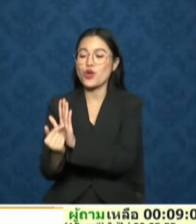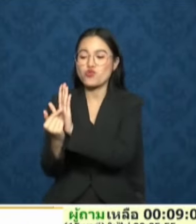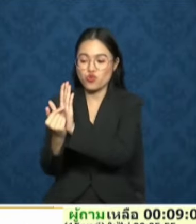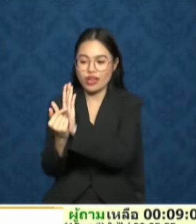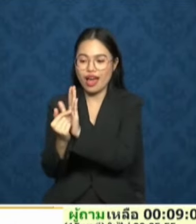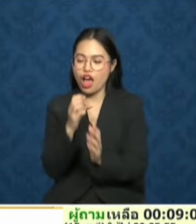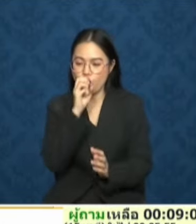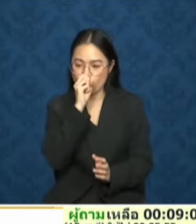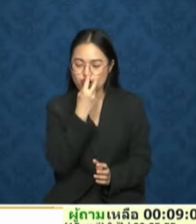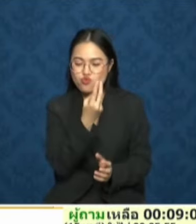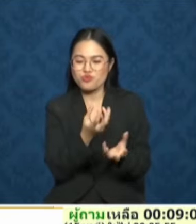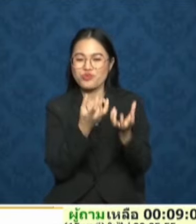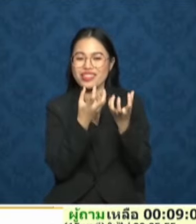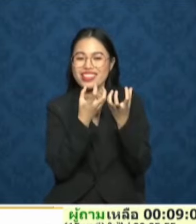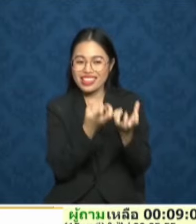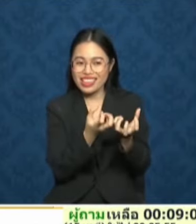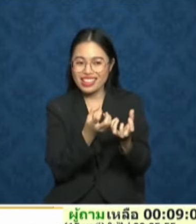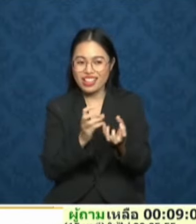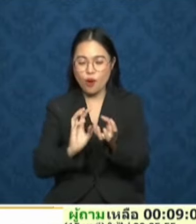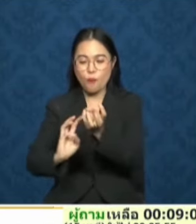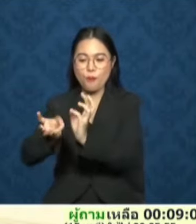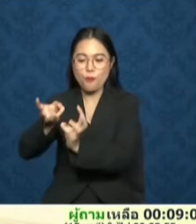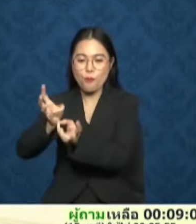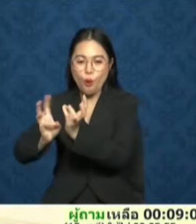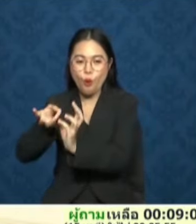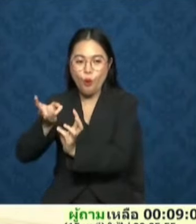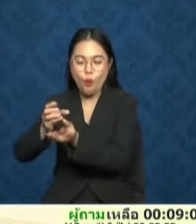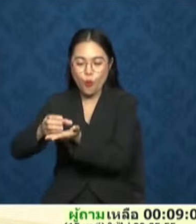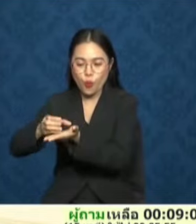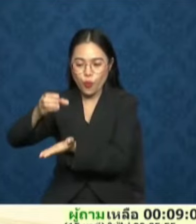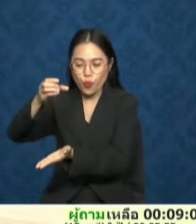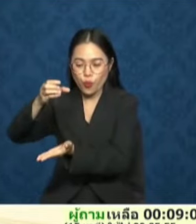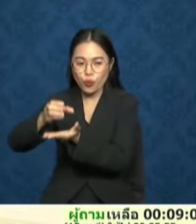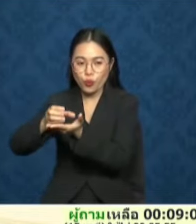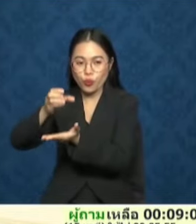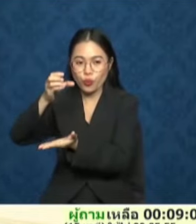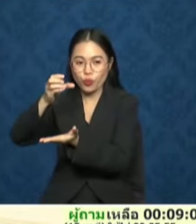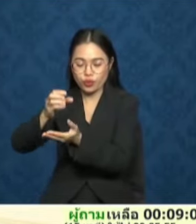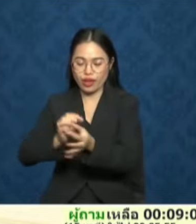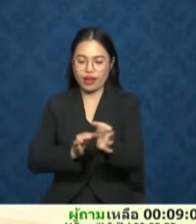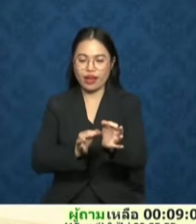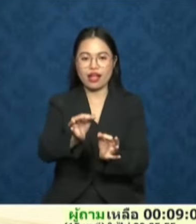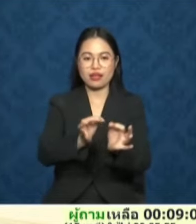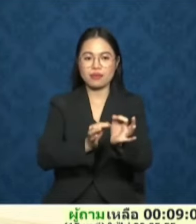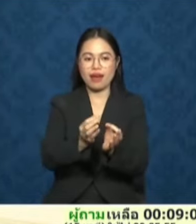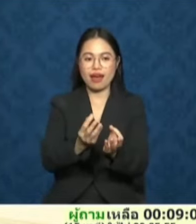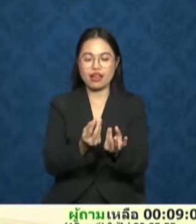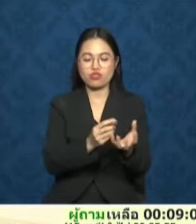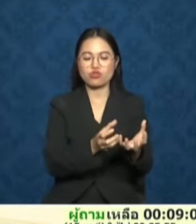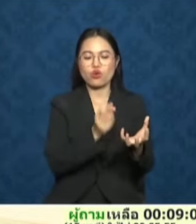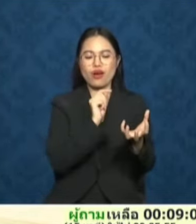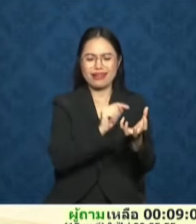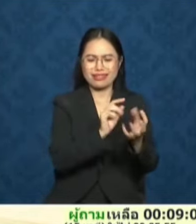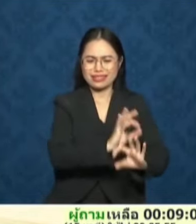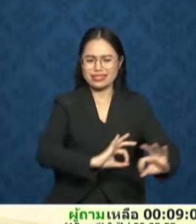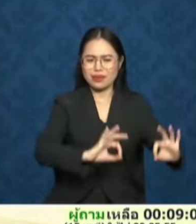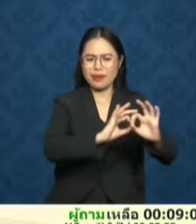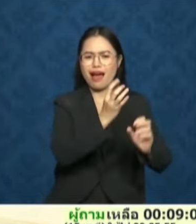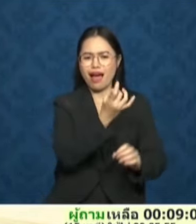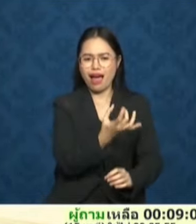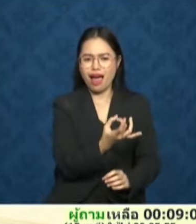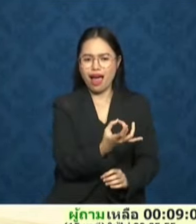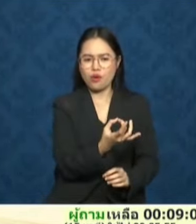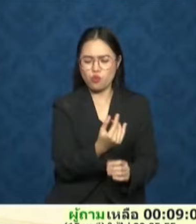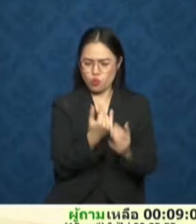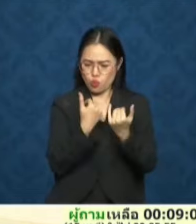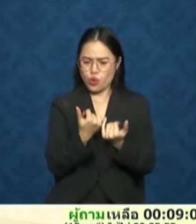ินตัวนี้นะคะแล้็ตัวผลนะคะก่อนอื่นเด๋ชนจะเกินในลายลเอีดRitiemทำมาถึต้สำคัญเพรวนน